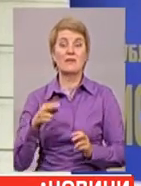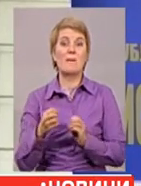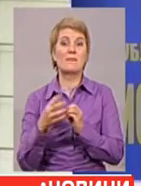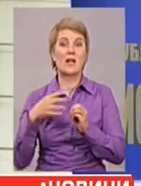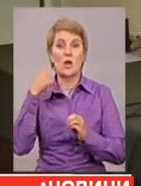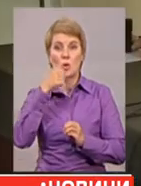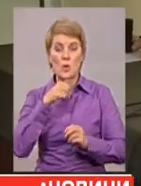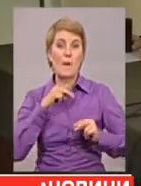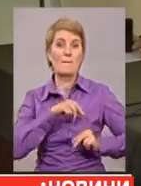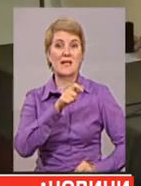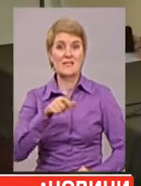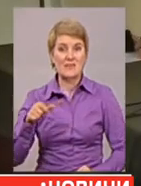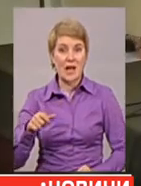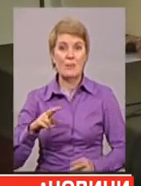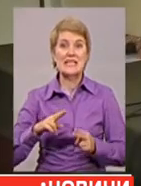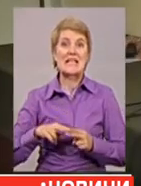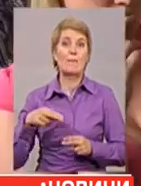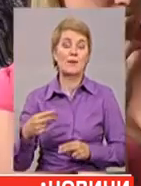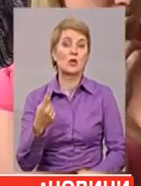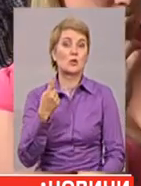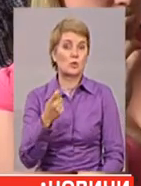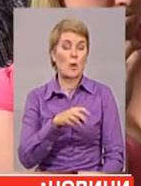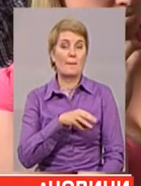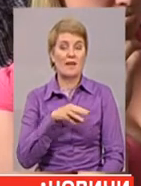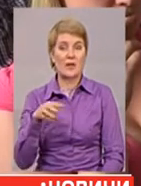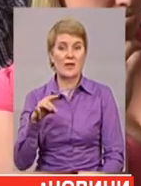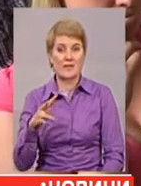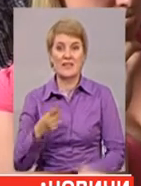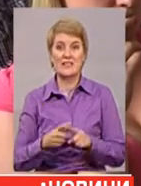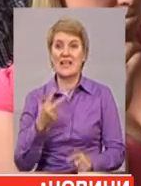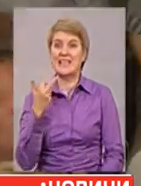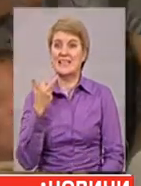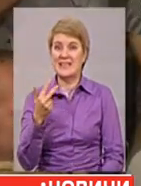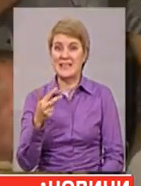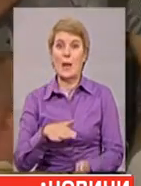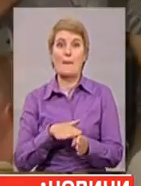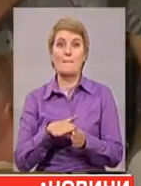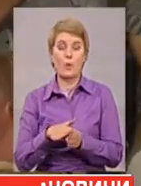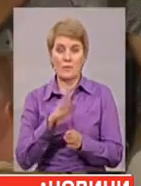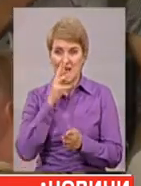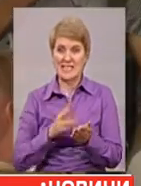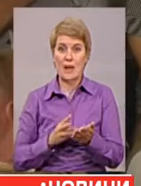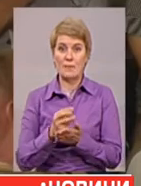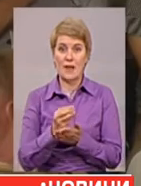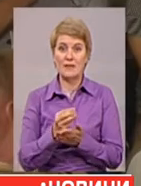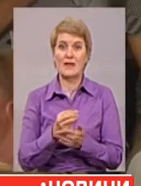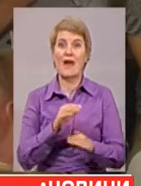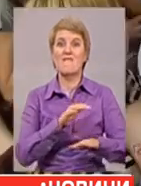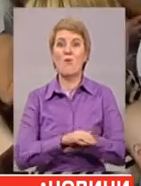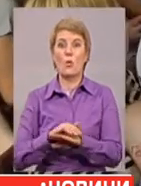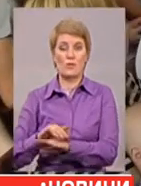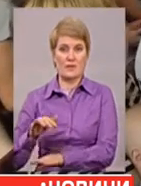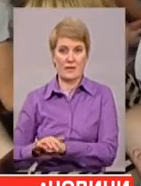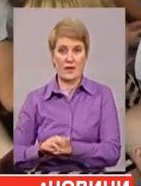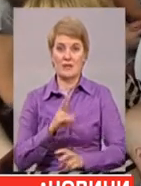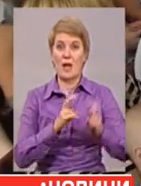2015 року працівникам цієї шахти заборгували майже 100 мільйонів гривень. Це три повних зарплатних фонди. На підприємстві розповідають, проблема в